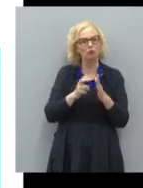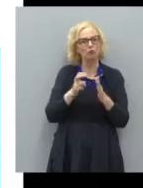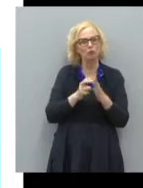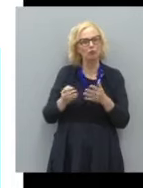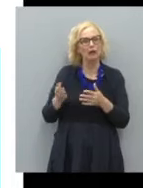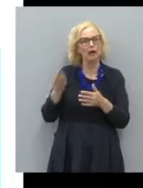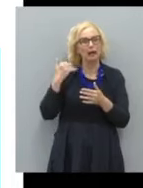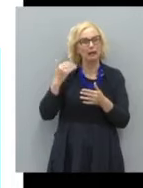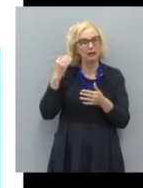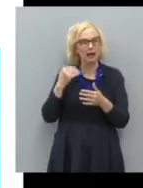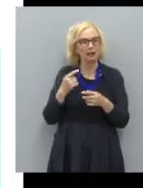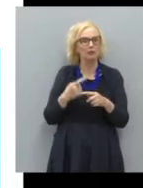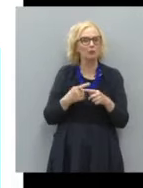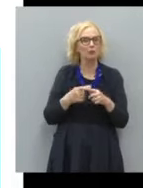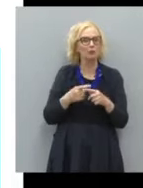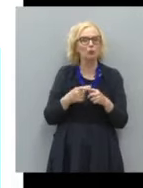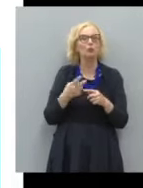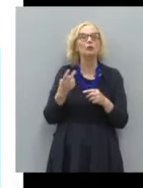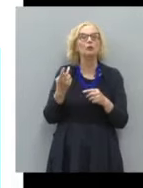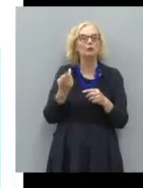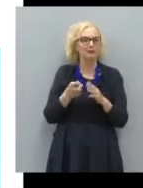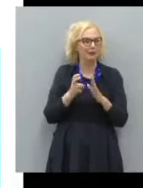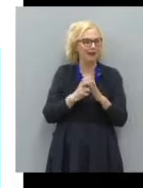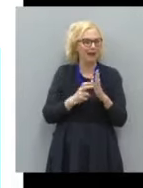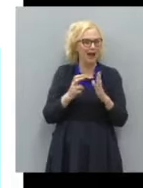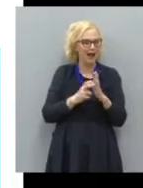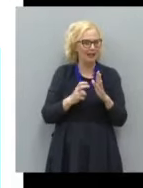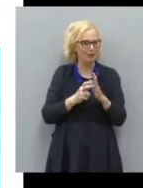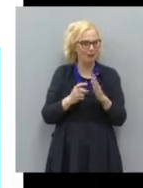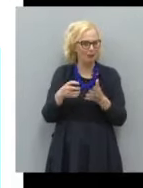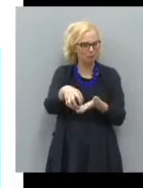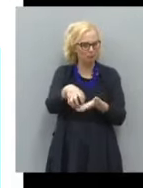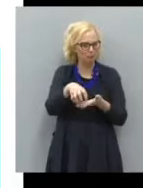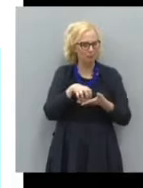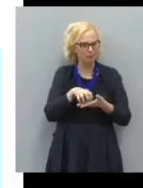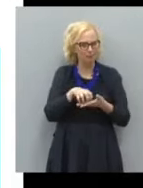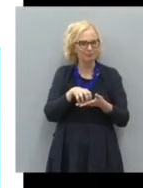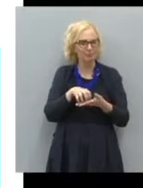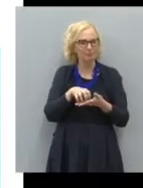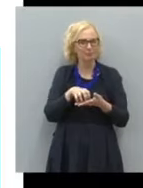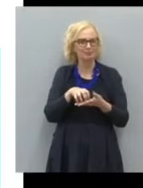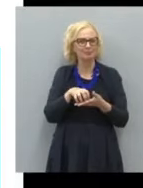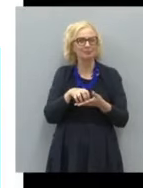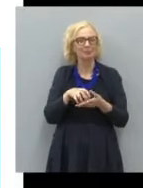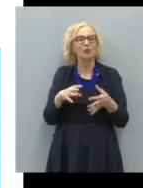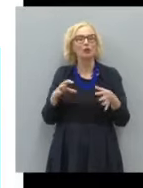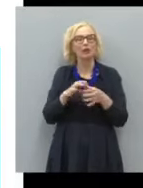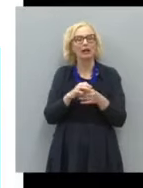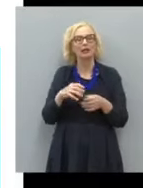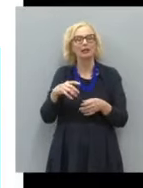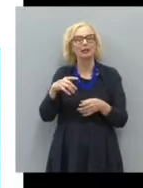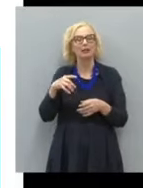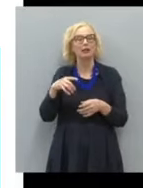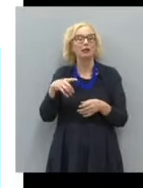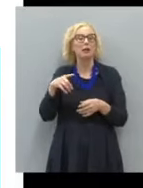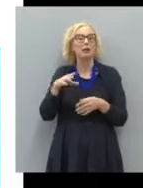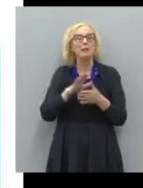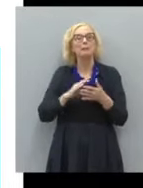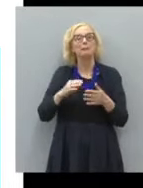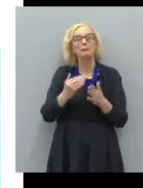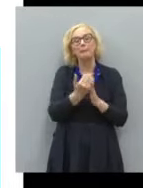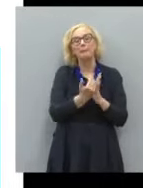riserve all'erario tutto questo in considerazione anche di quello che la movimentazione del pnr piano nazionale di riprese